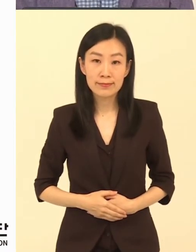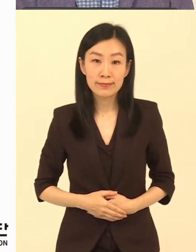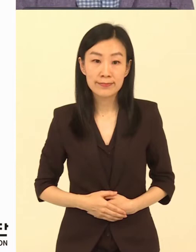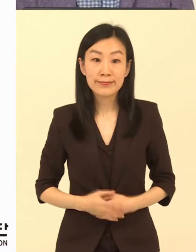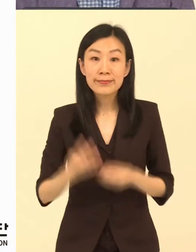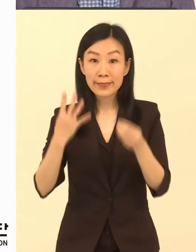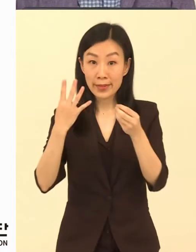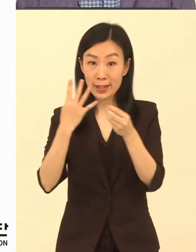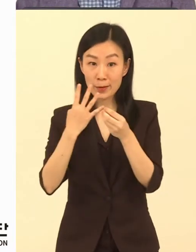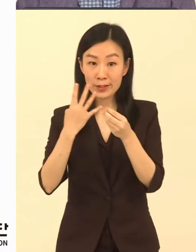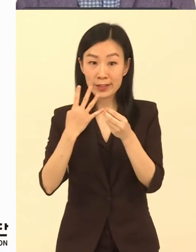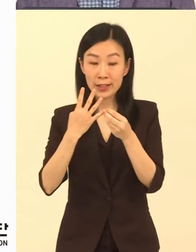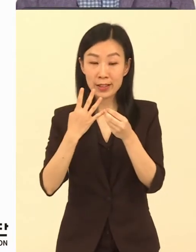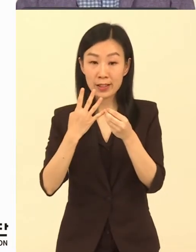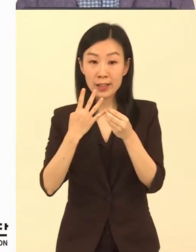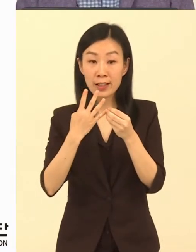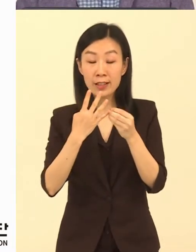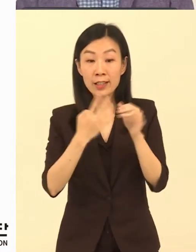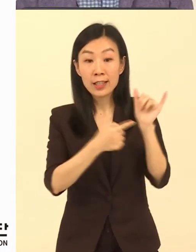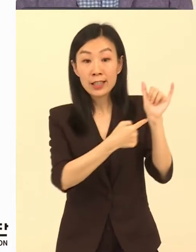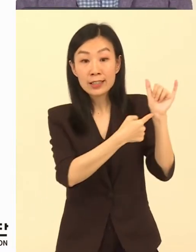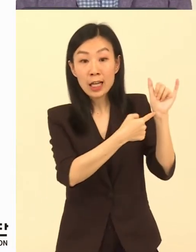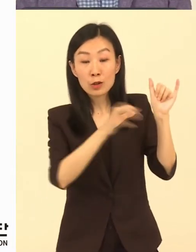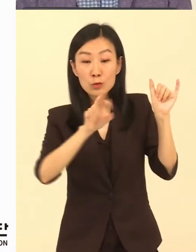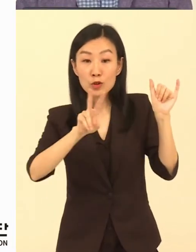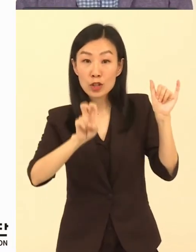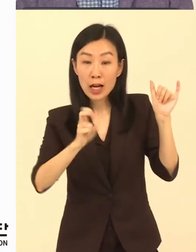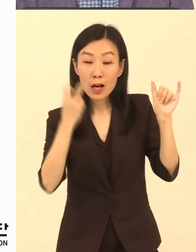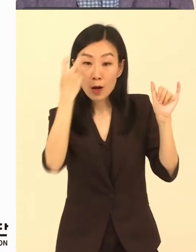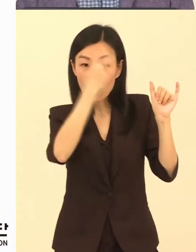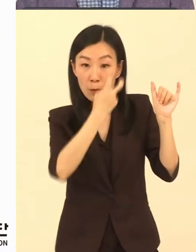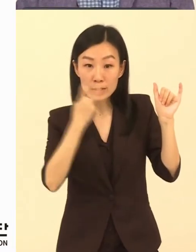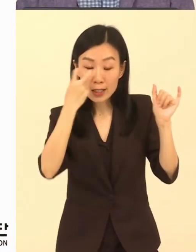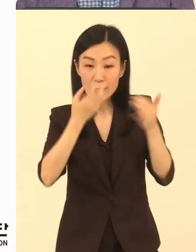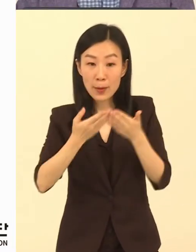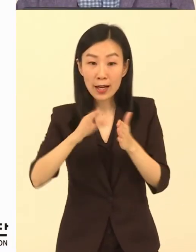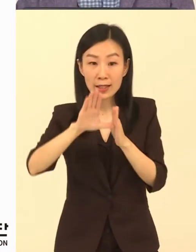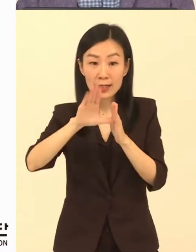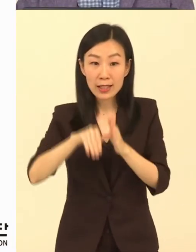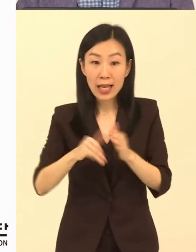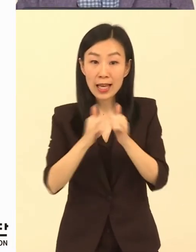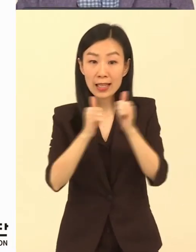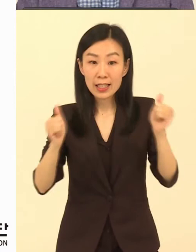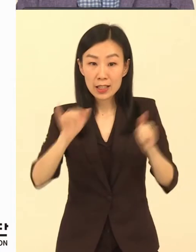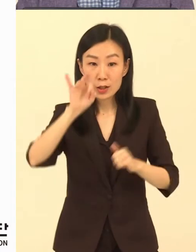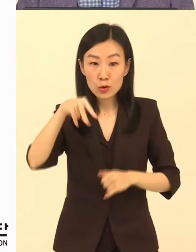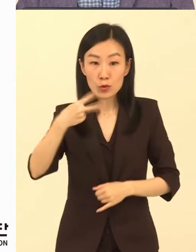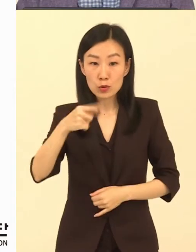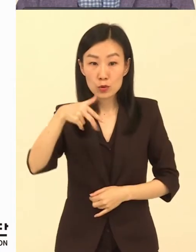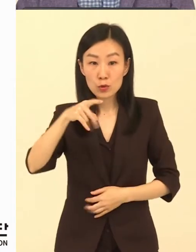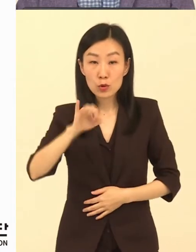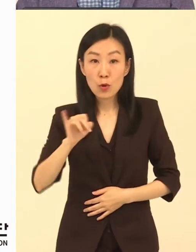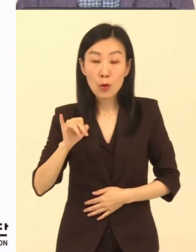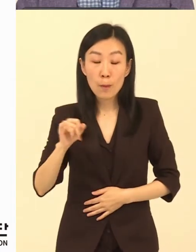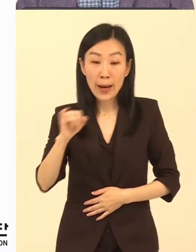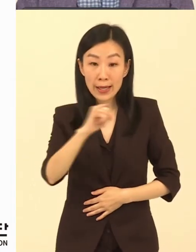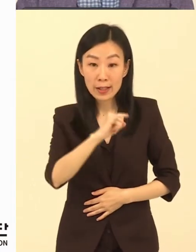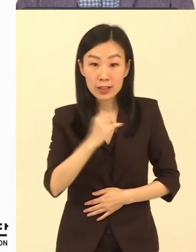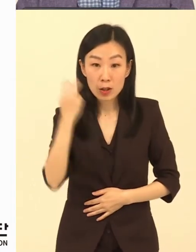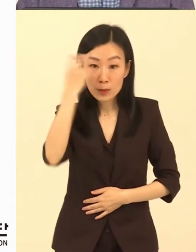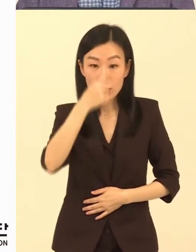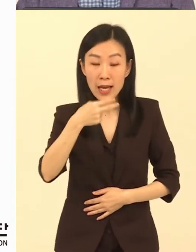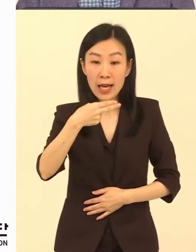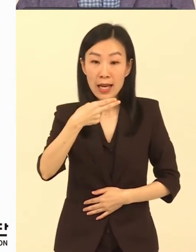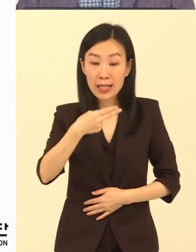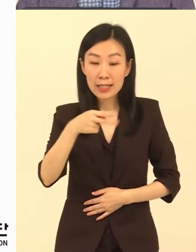네 번째, 자궁경부암 검진을 시행받을 때 인유두종 바이러스 검사, HPV DNA